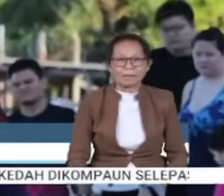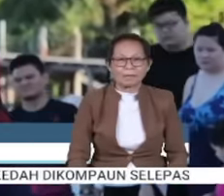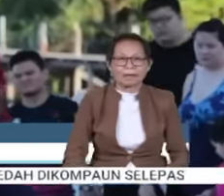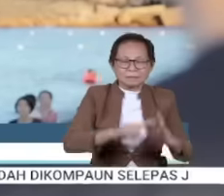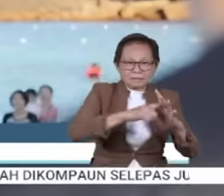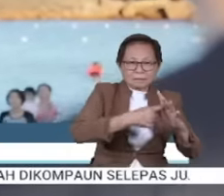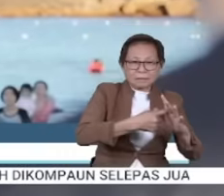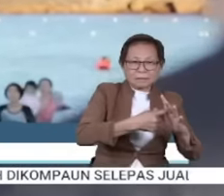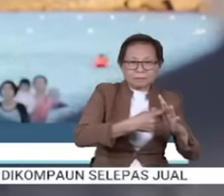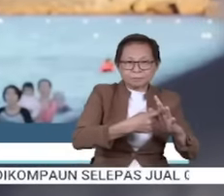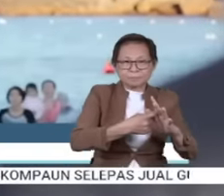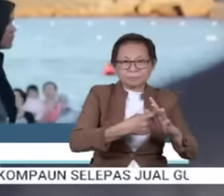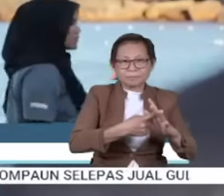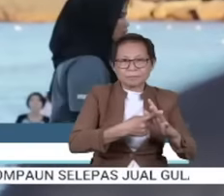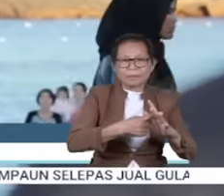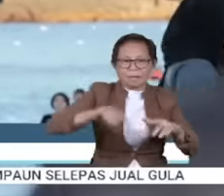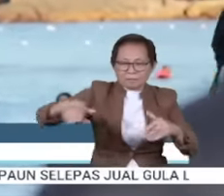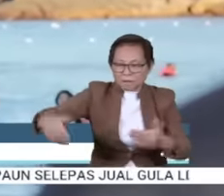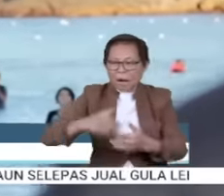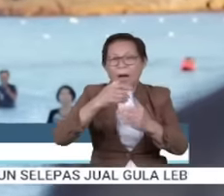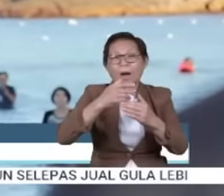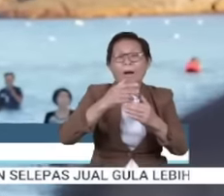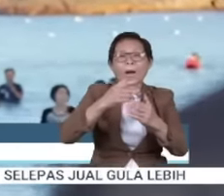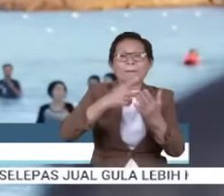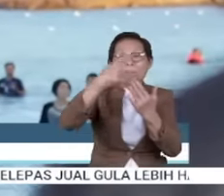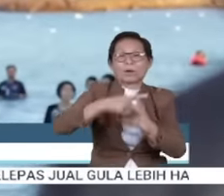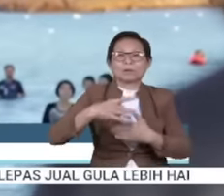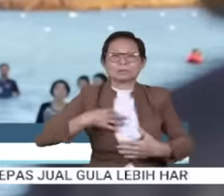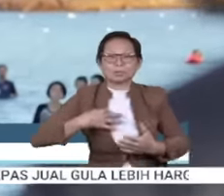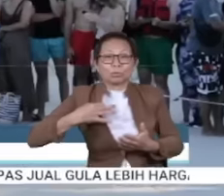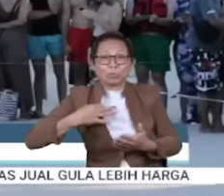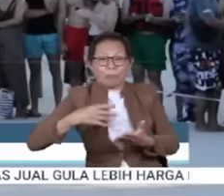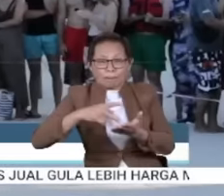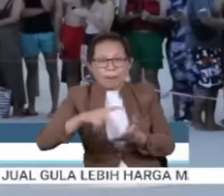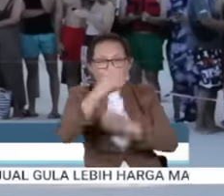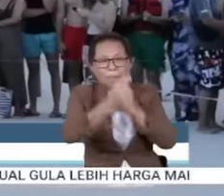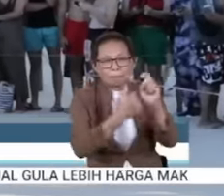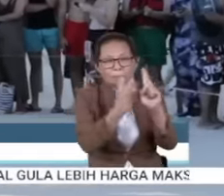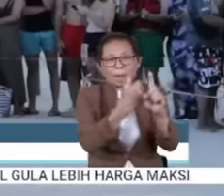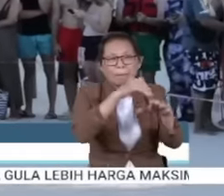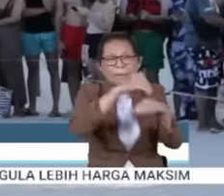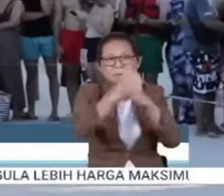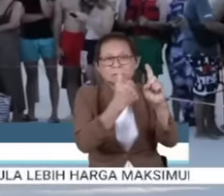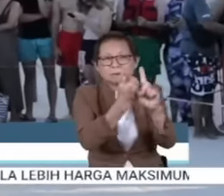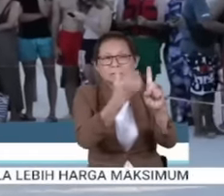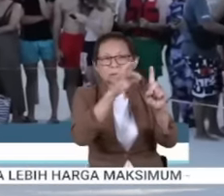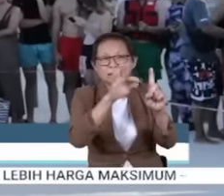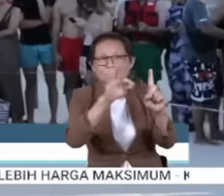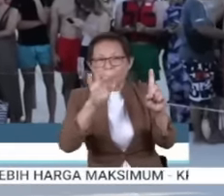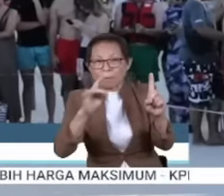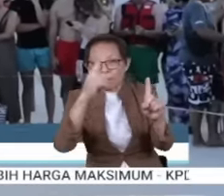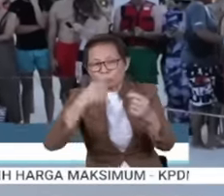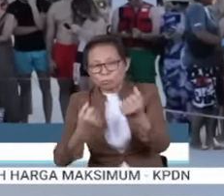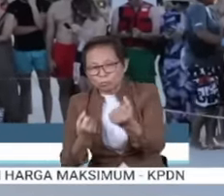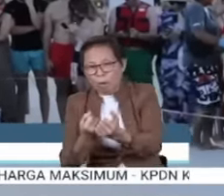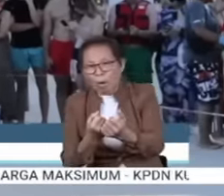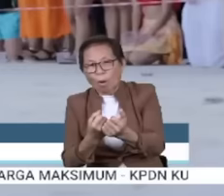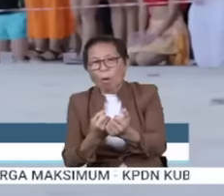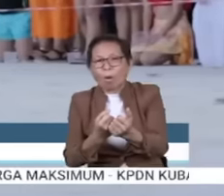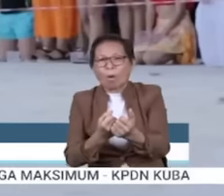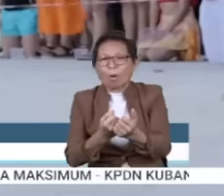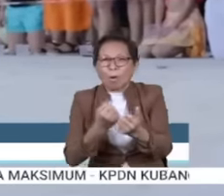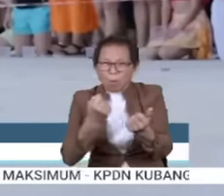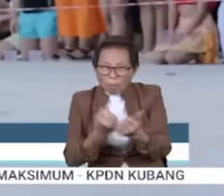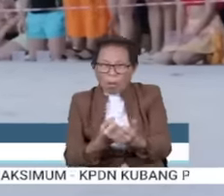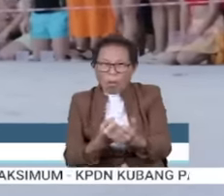sejak situ memperkenalkan program sukarelawan berbahaya pada tahun 1958 bagi menampung cost operasi